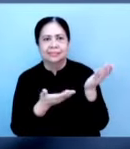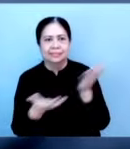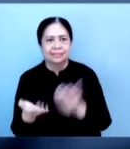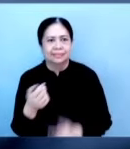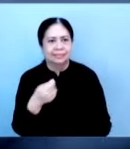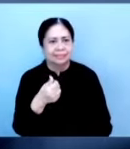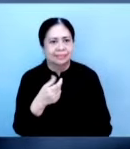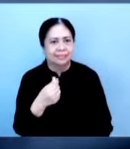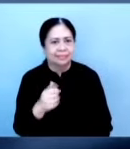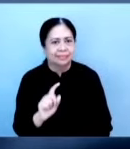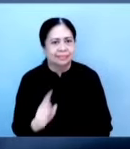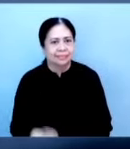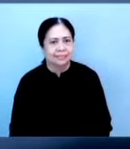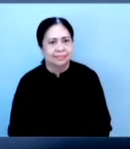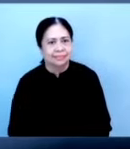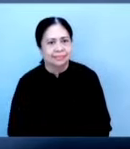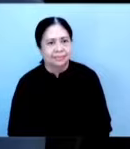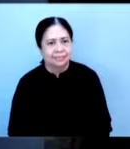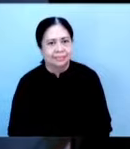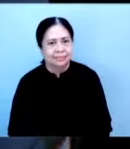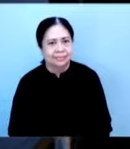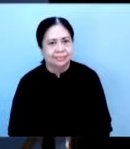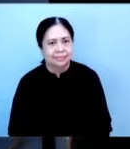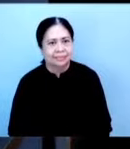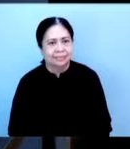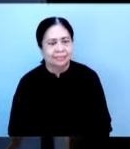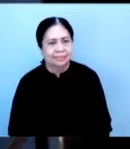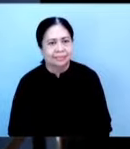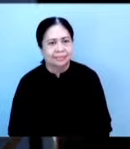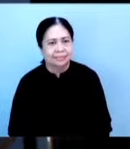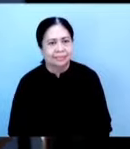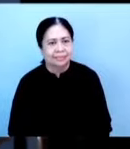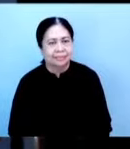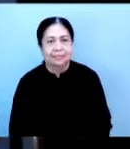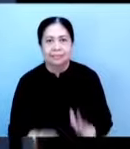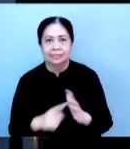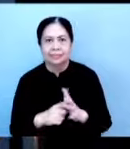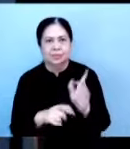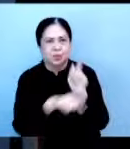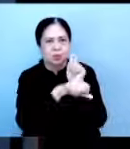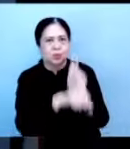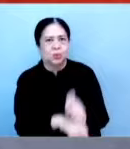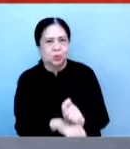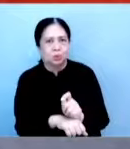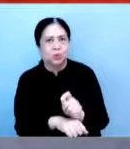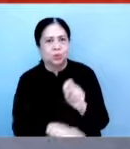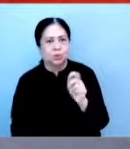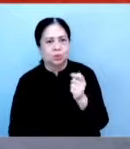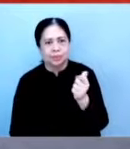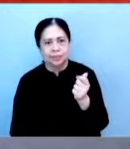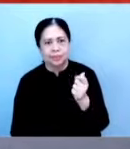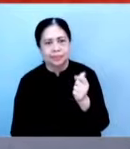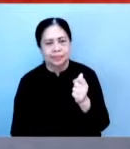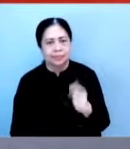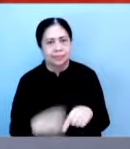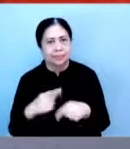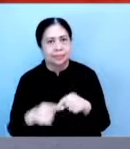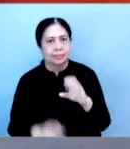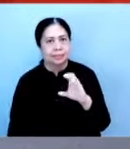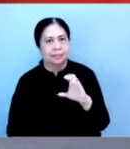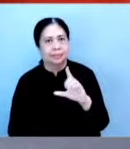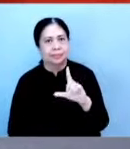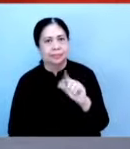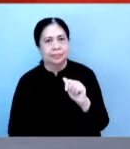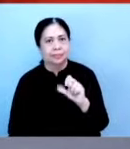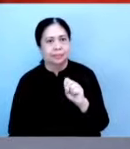yung mga special diyan Actually po i-start po natin sa classic rosaries gaya po nito when we say classic rosaries po